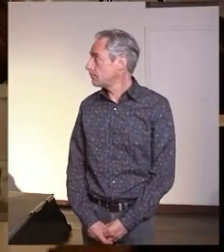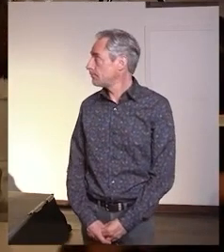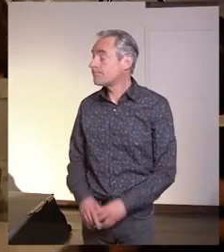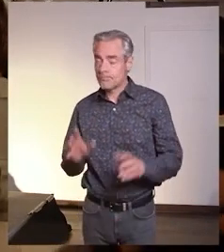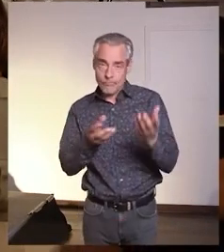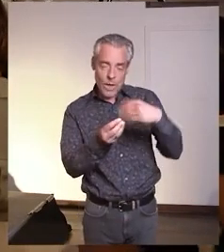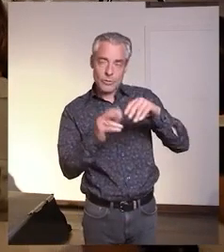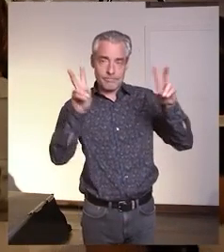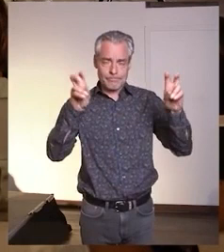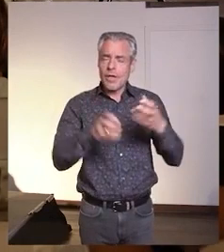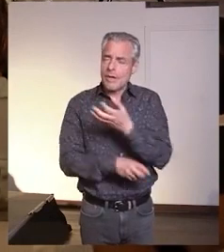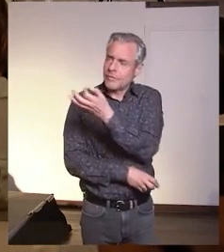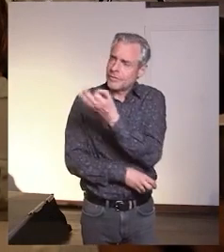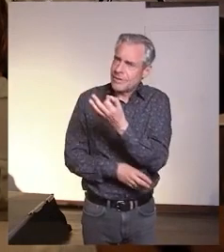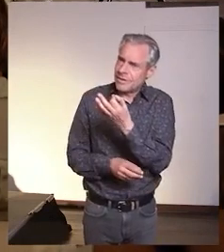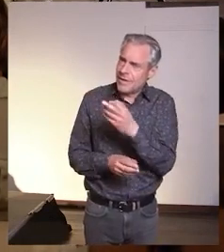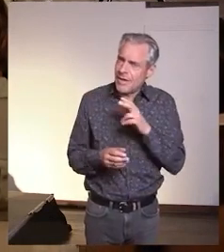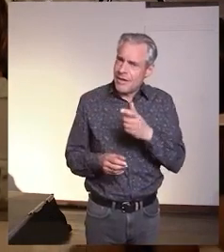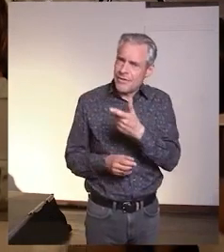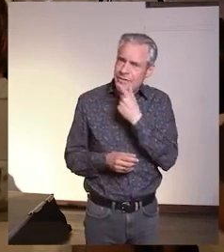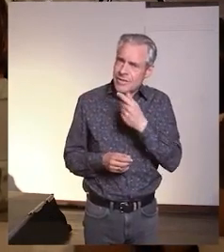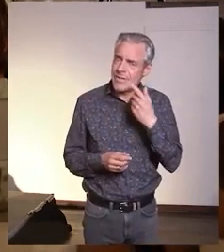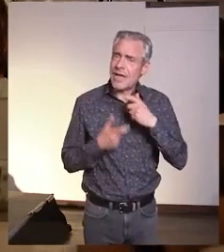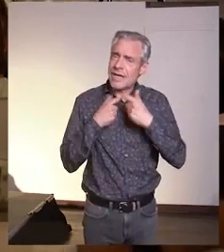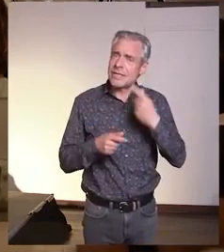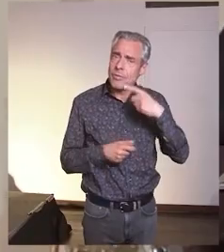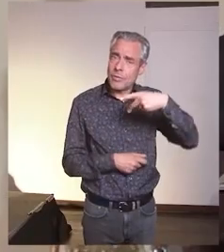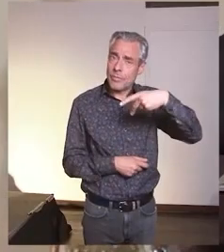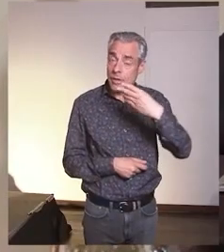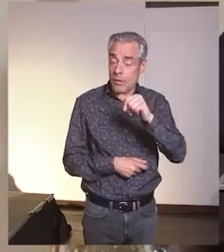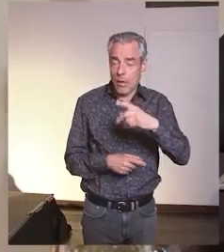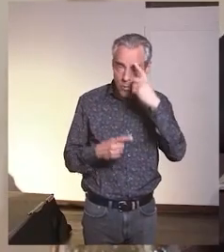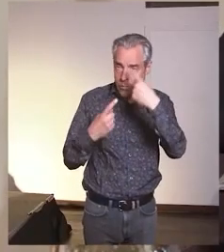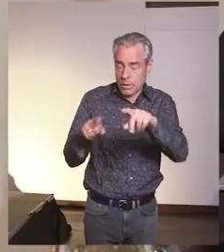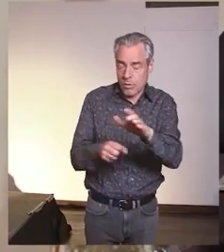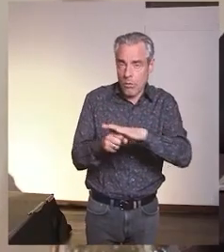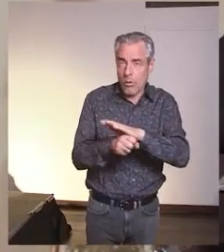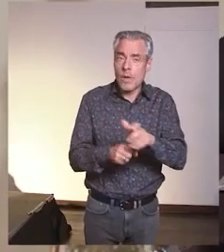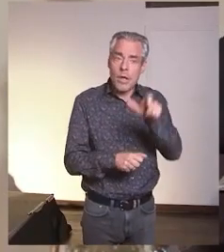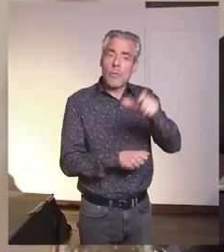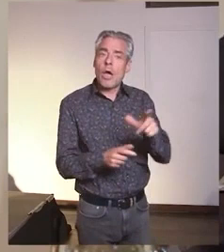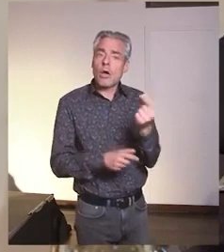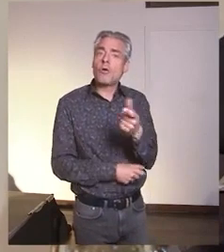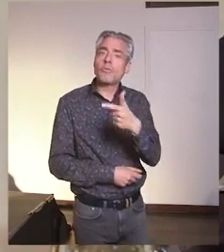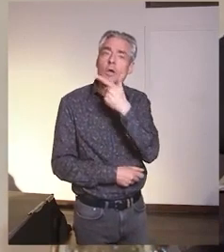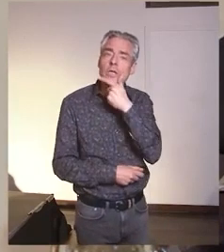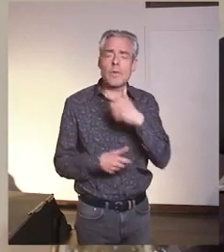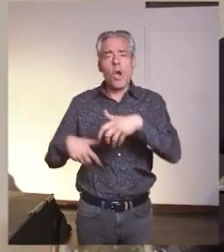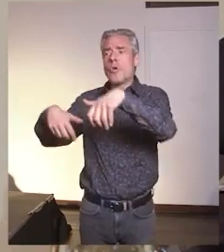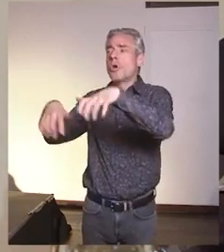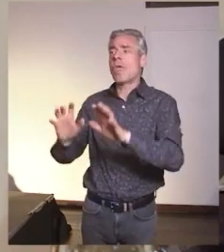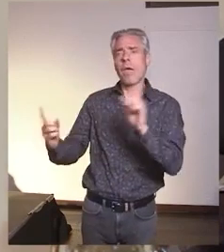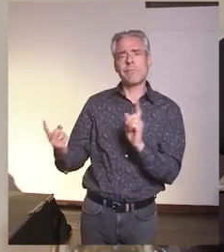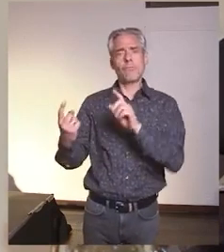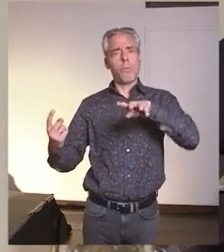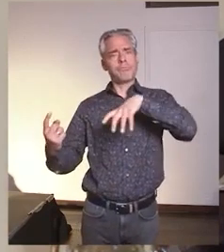permettre, vous dites que ça a été facilité l'accès pour la PMA. Moi, je suis pas du tout d'accord. En fait, demander à un couple de lesbiennes de passer devant un notaire pour avoir